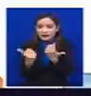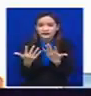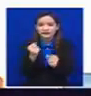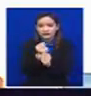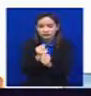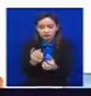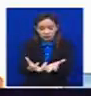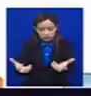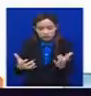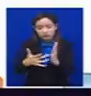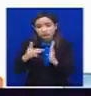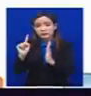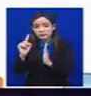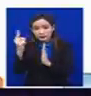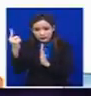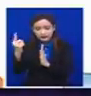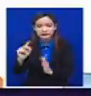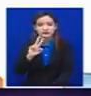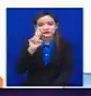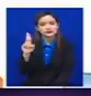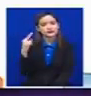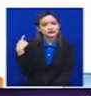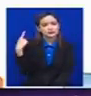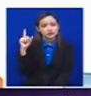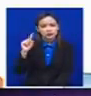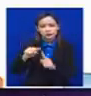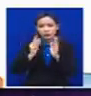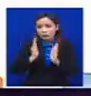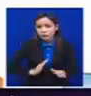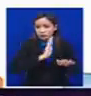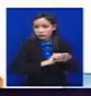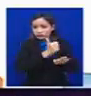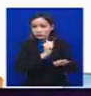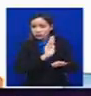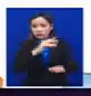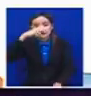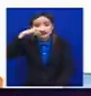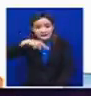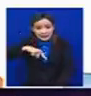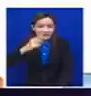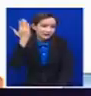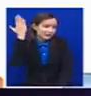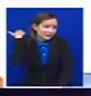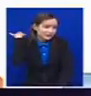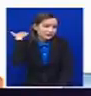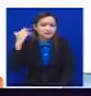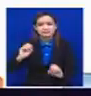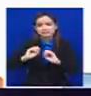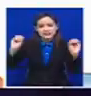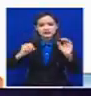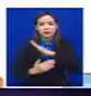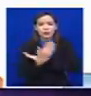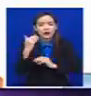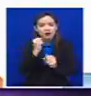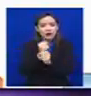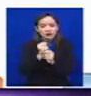รมแล้วก็ในการใช้ประโยชน์จากผู้เชี่ยวชาญของไทยที่ในอดีตที่ผ่านมาไม่มีโอกาสได้ทำงาน